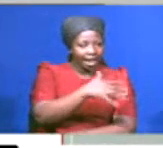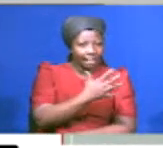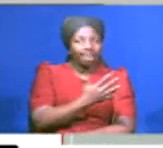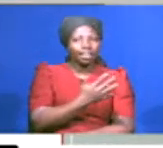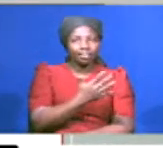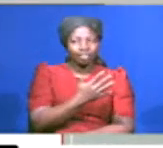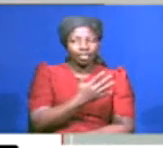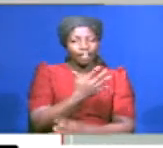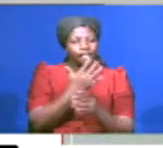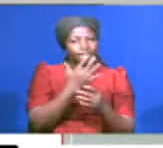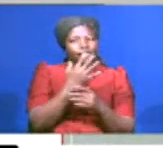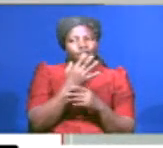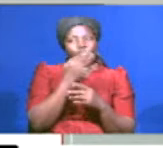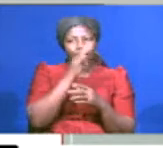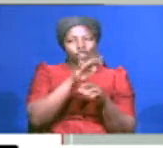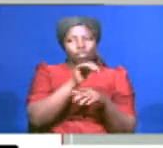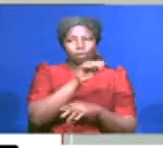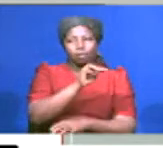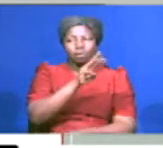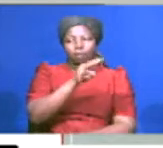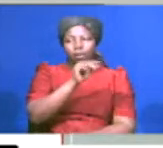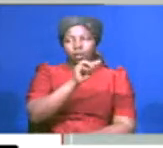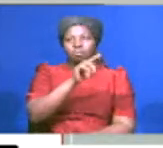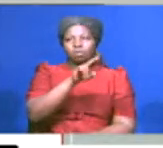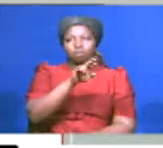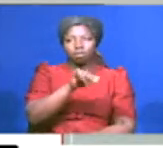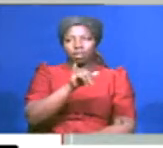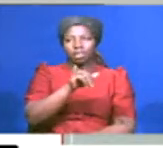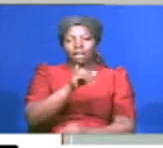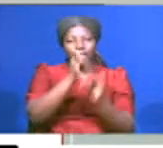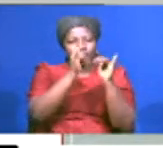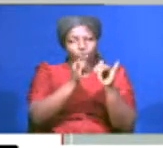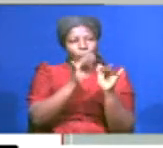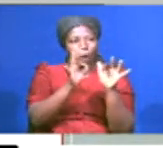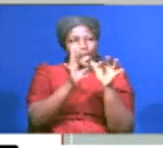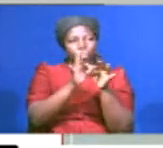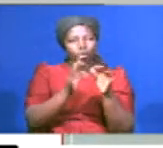Freshly Mwamburi. Yes. A new combination.